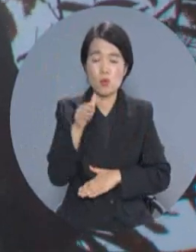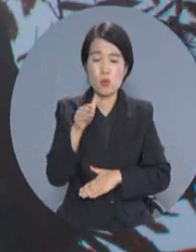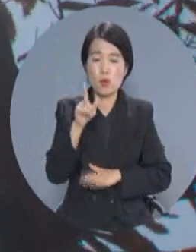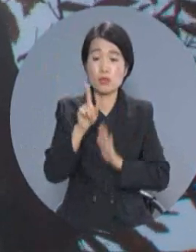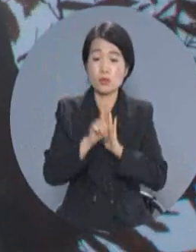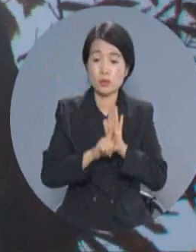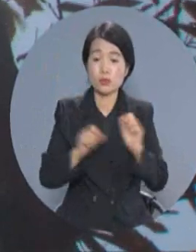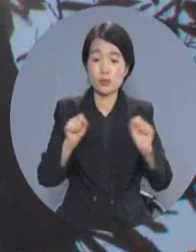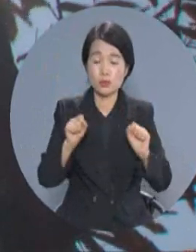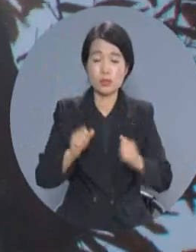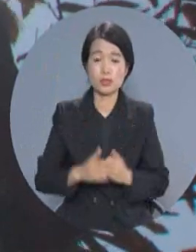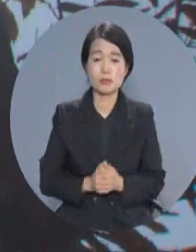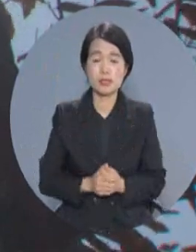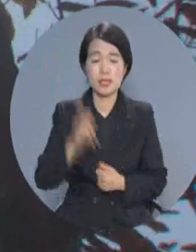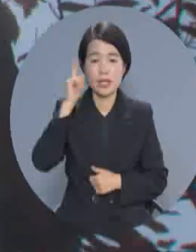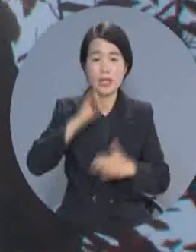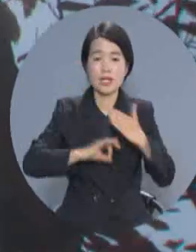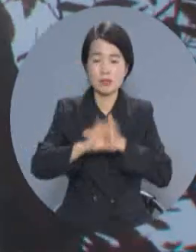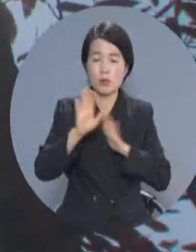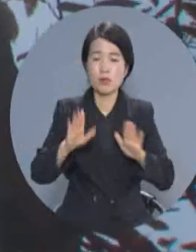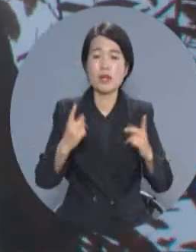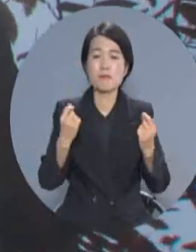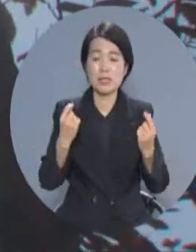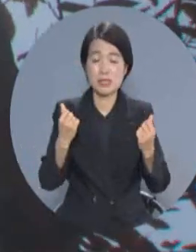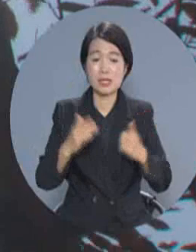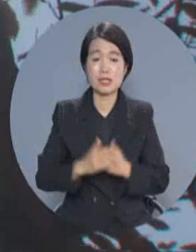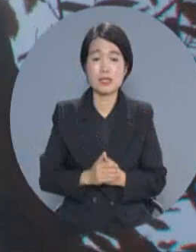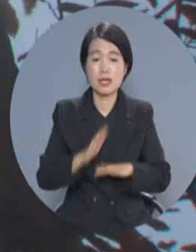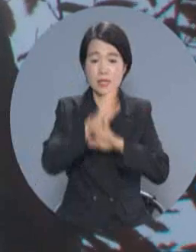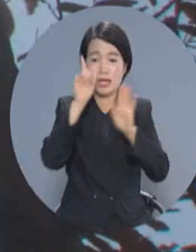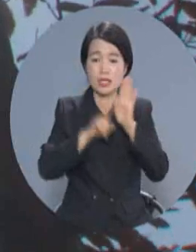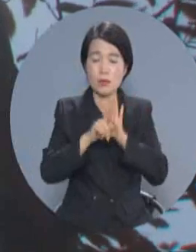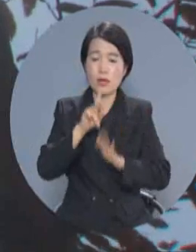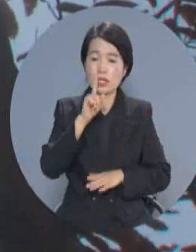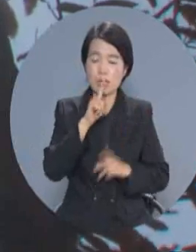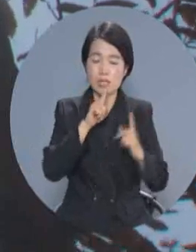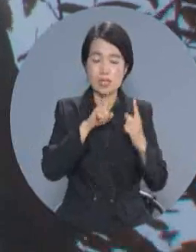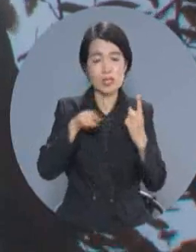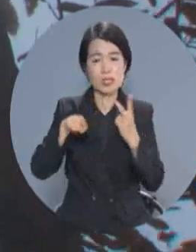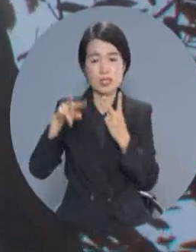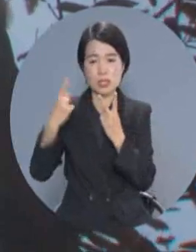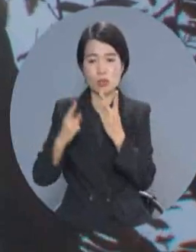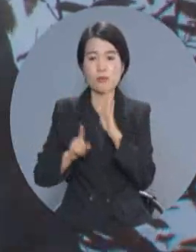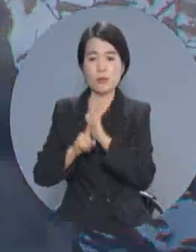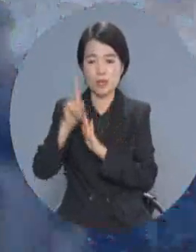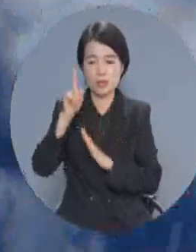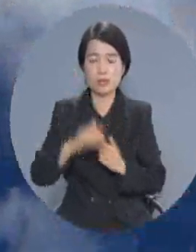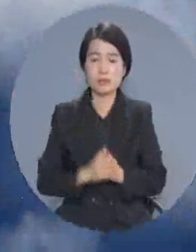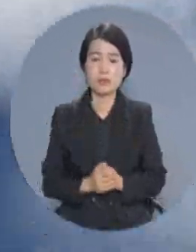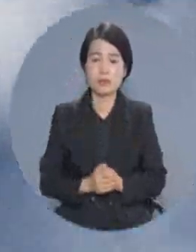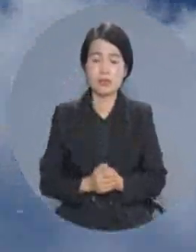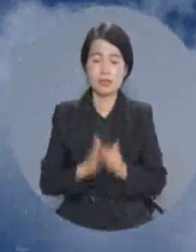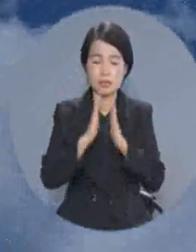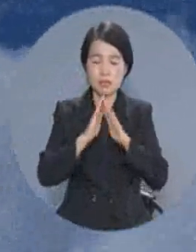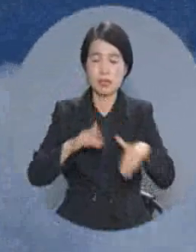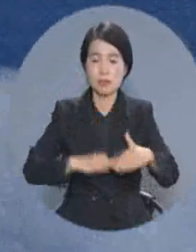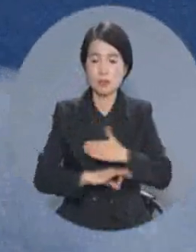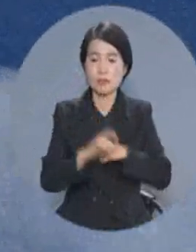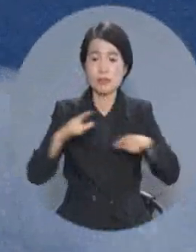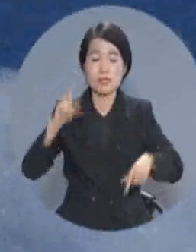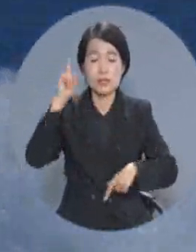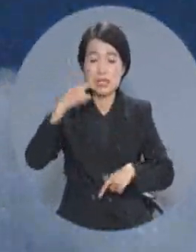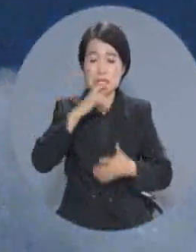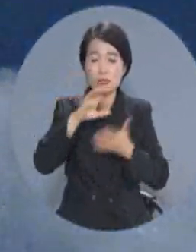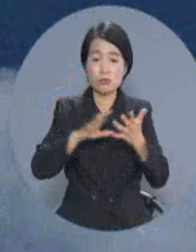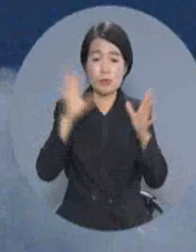낮게 출발했는데요. 내일 아침도 오늘과 비슷하겠고요. 낮 기온은 1, 2도가량 오르겠습니다. 전남 동부 지역 내일은